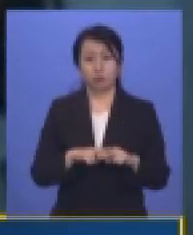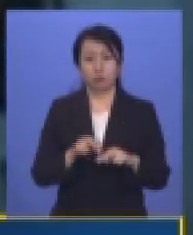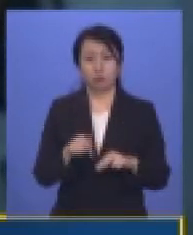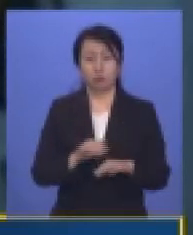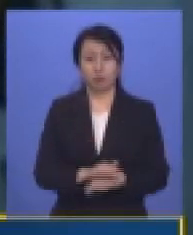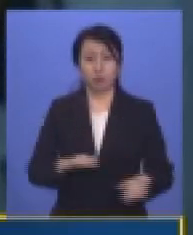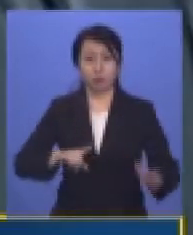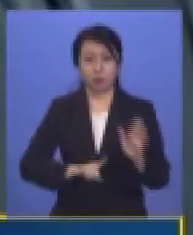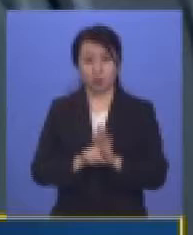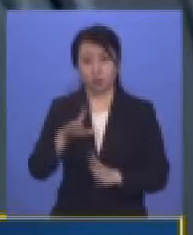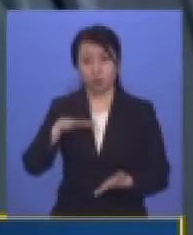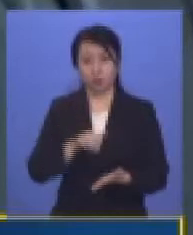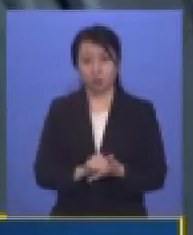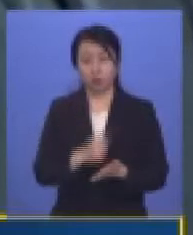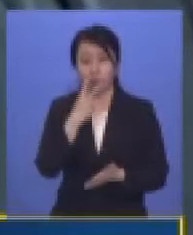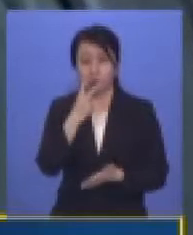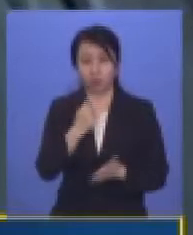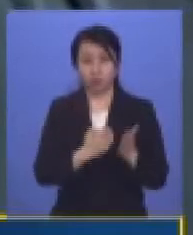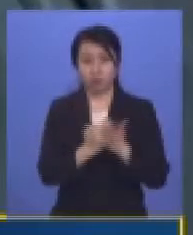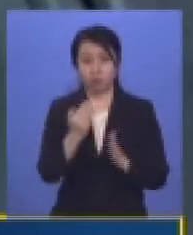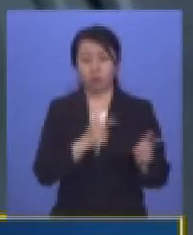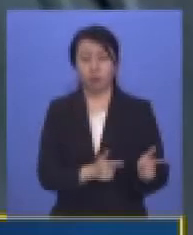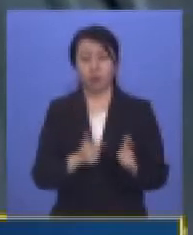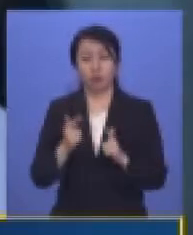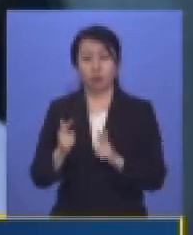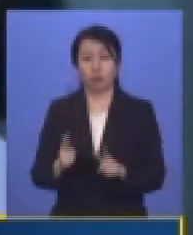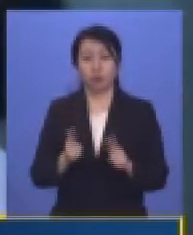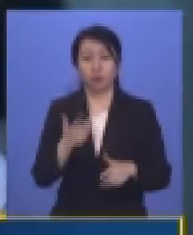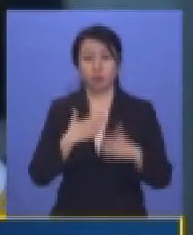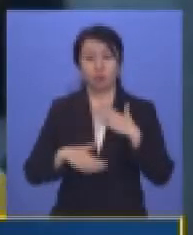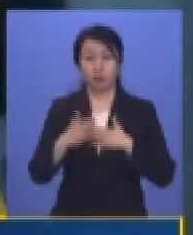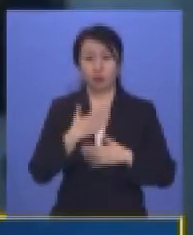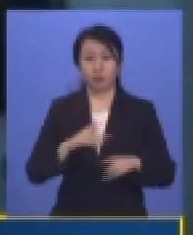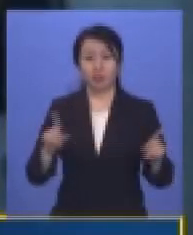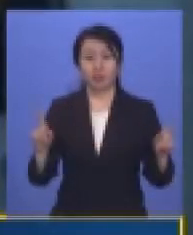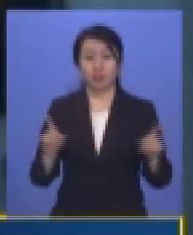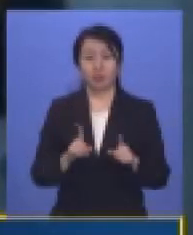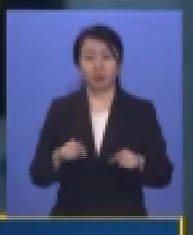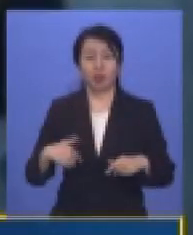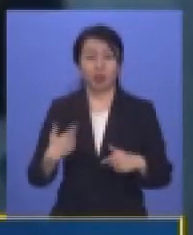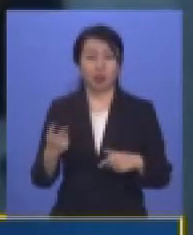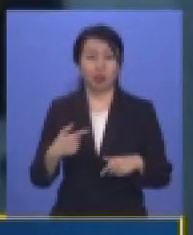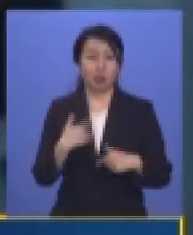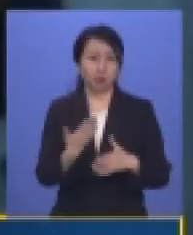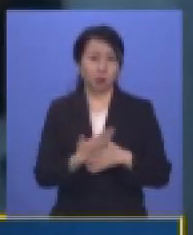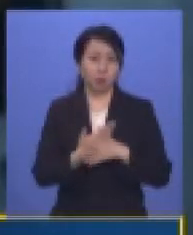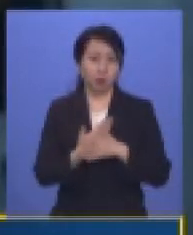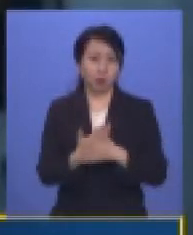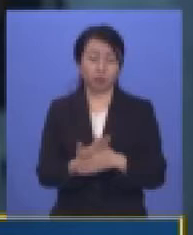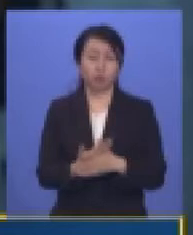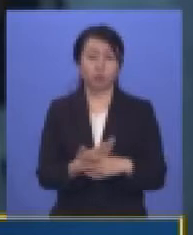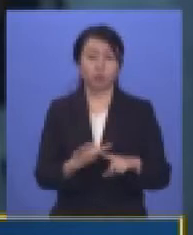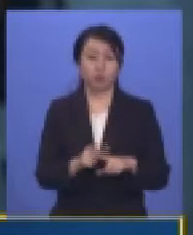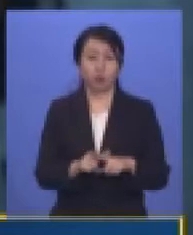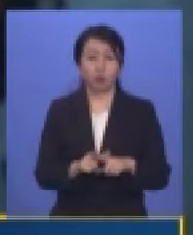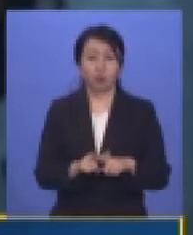детства начинают заниматься и показывают свою высокую подготовку. Конечно, приятно то, что оказывают такую поддержку. Это